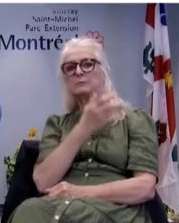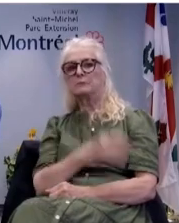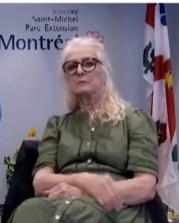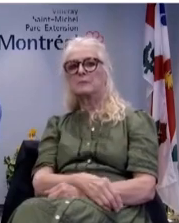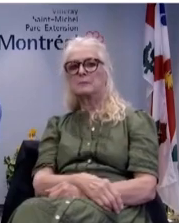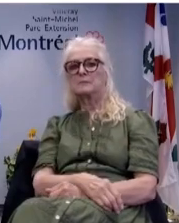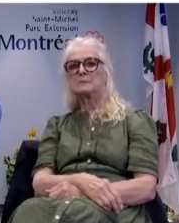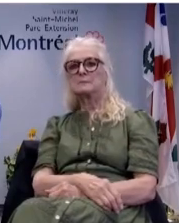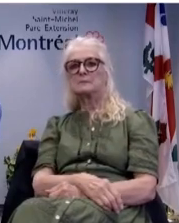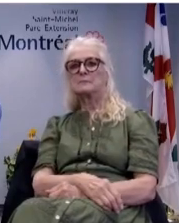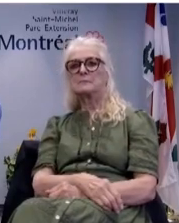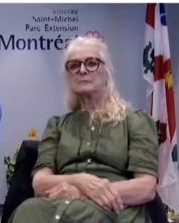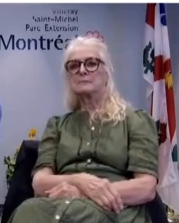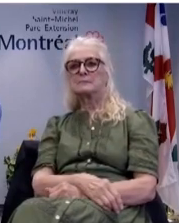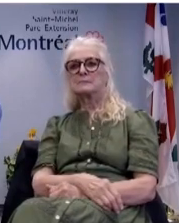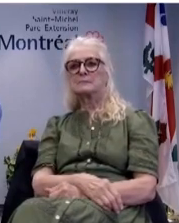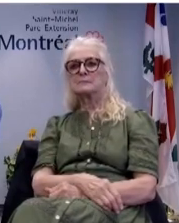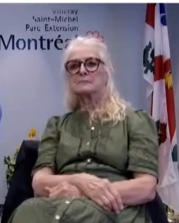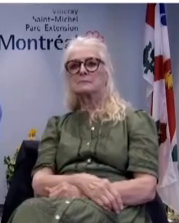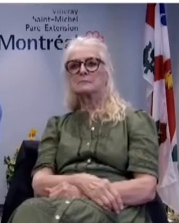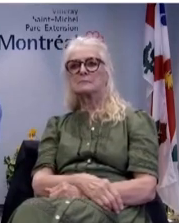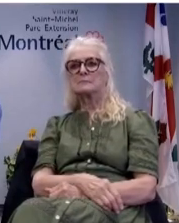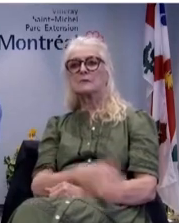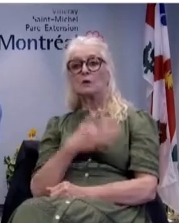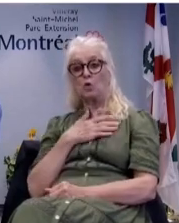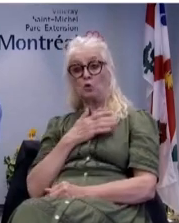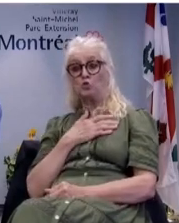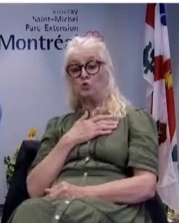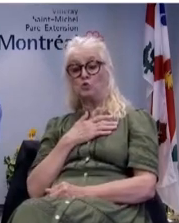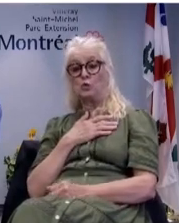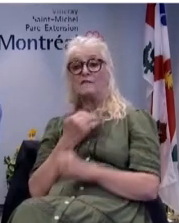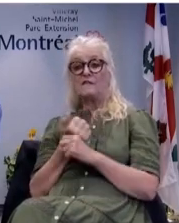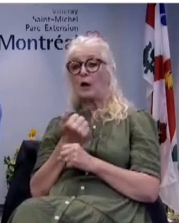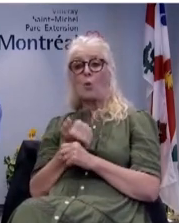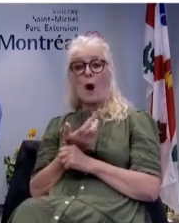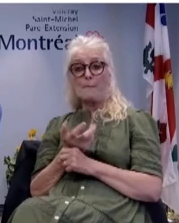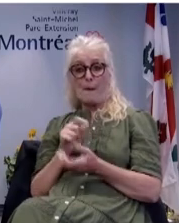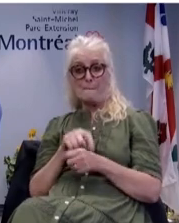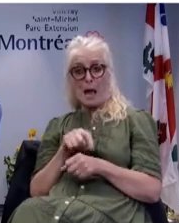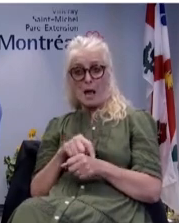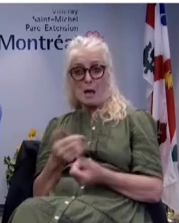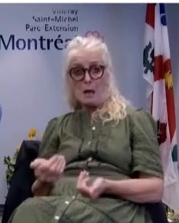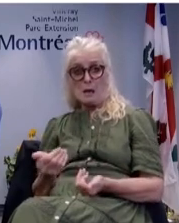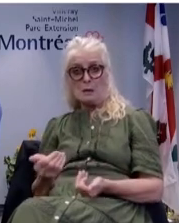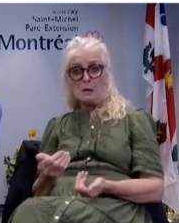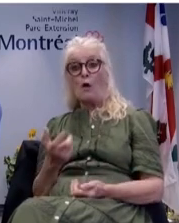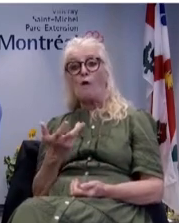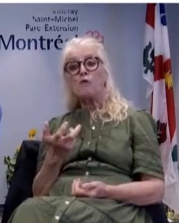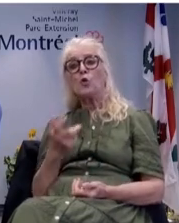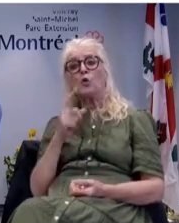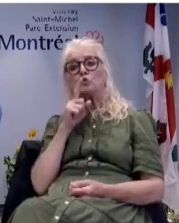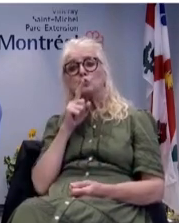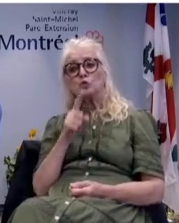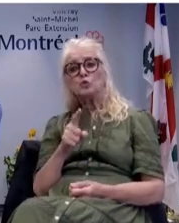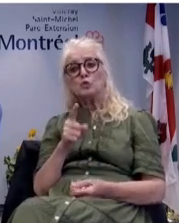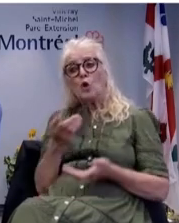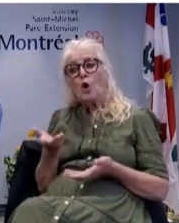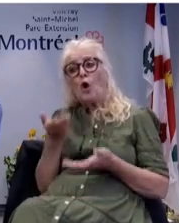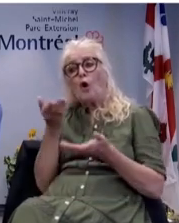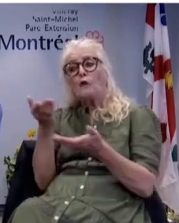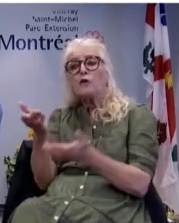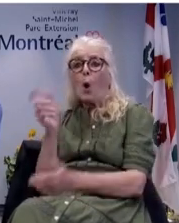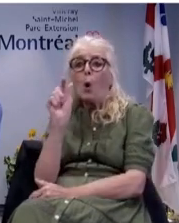donc nous ce qu'on fait en ce moment c'est quand s'assure d'offrir un petit peu